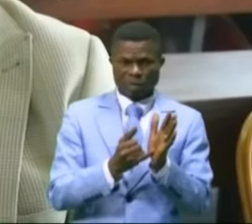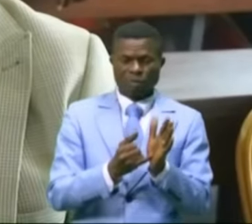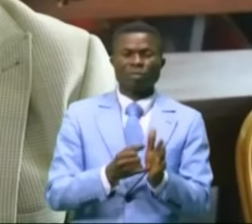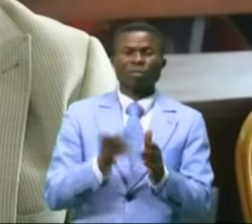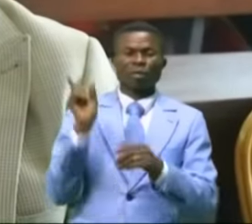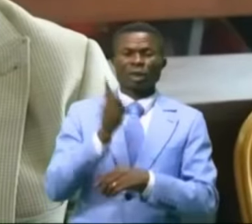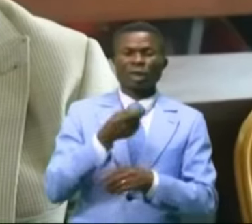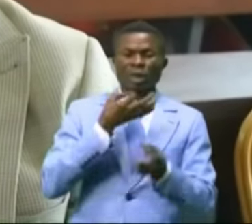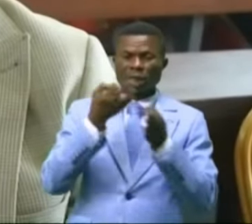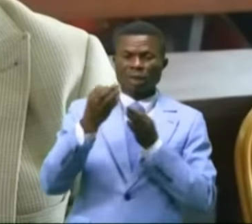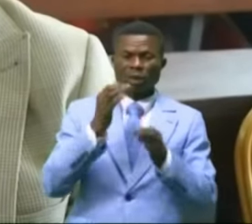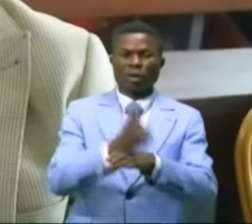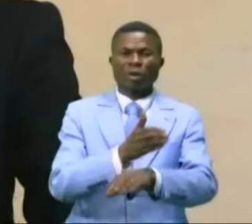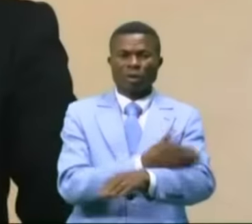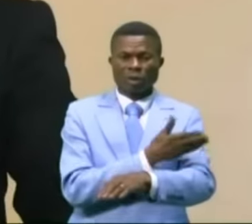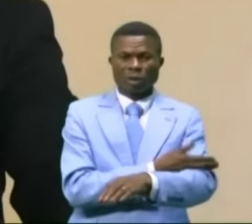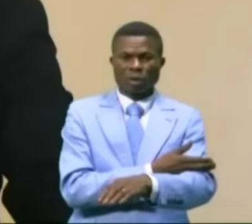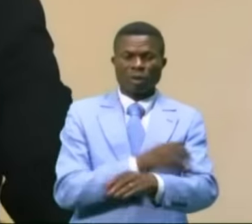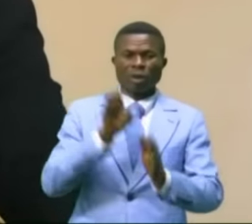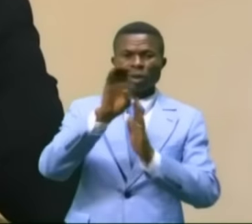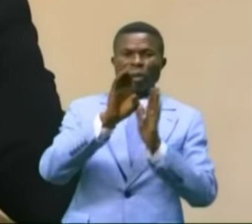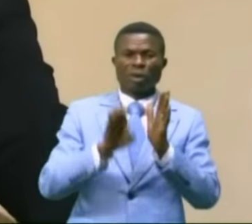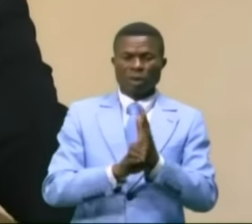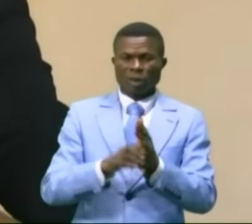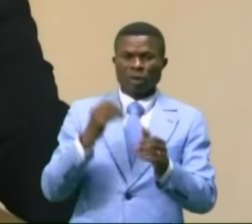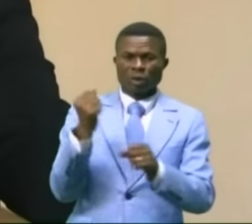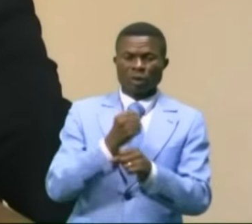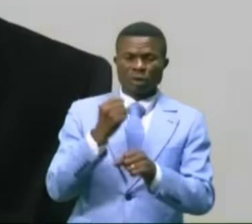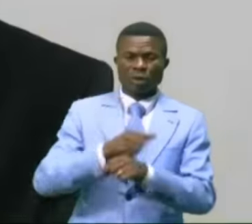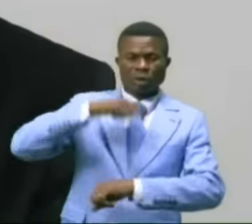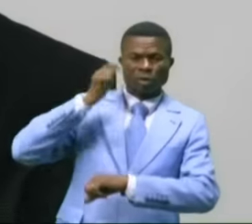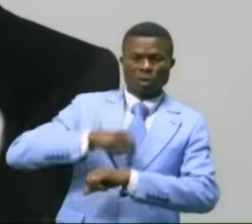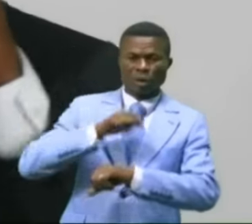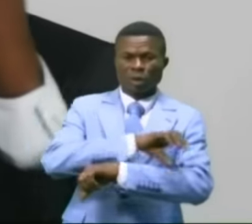sur l'évolution de la condition de mobilité du juge